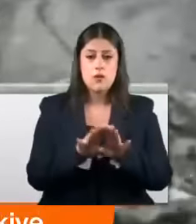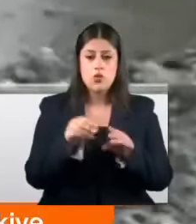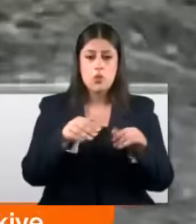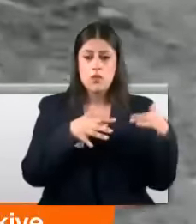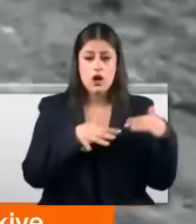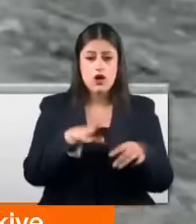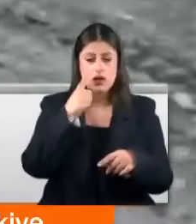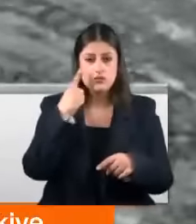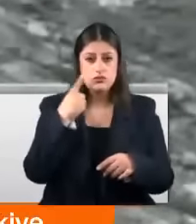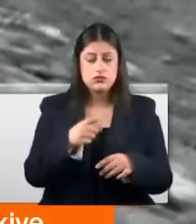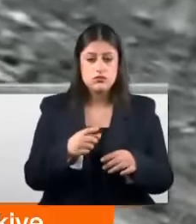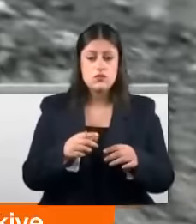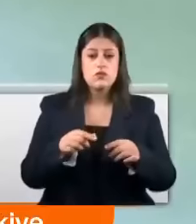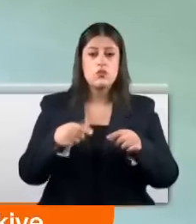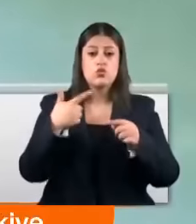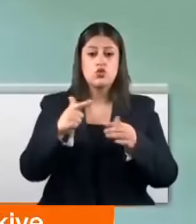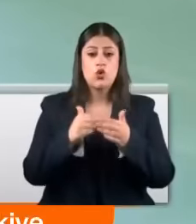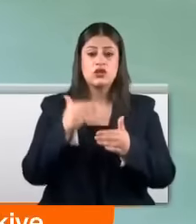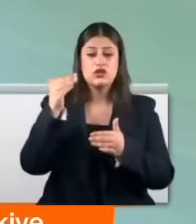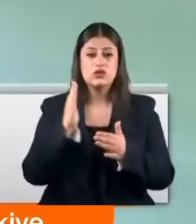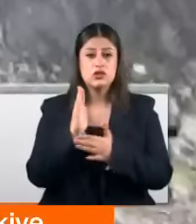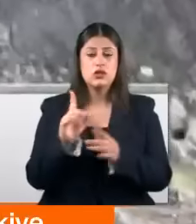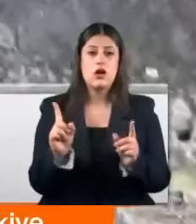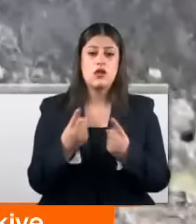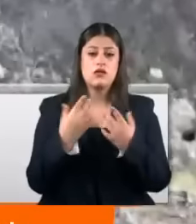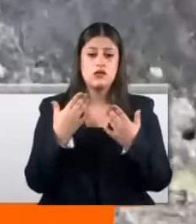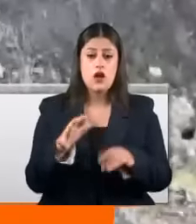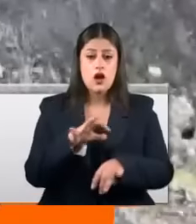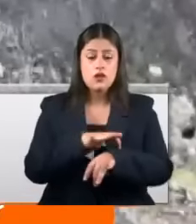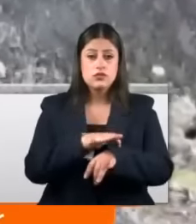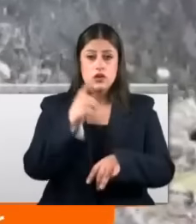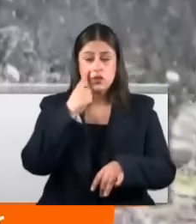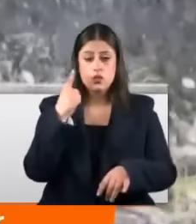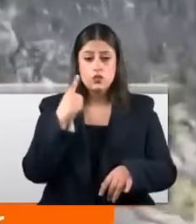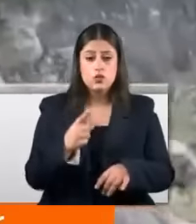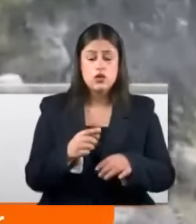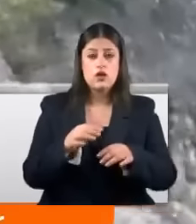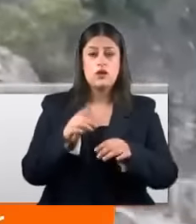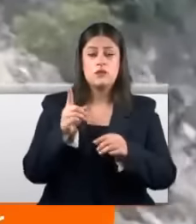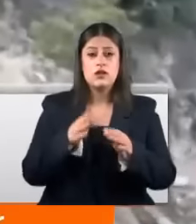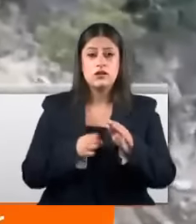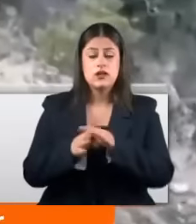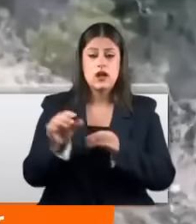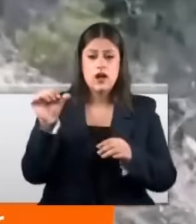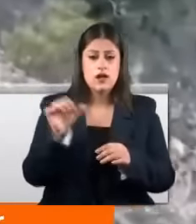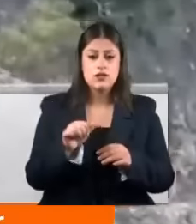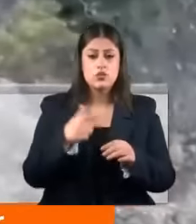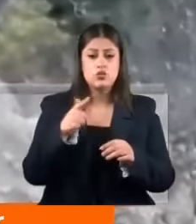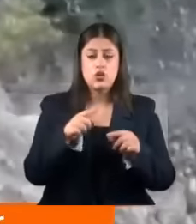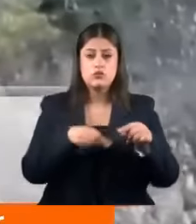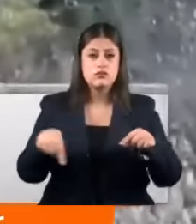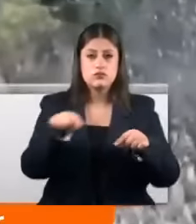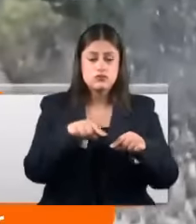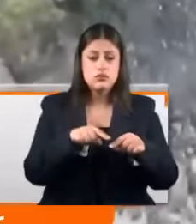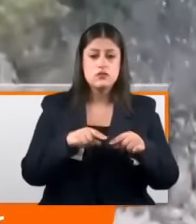bölge sakinleri köy dışına çıkamıyor. Başka ulaşımımız yok. Hastalık nedeniyle ilçe merkezine gitmesi gereken köy sakinleri